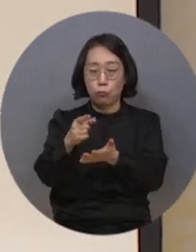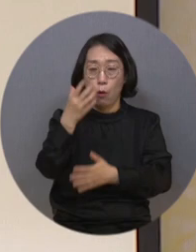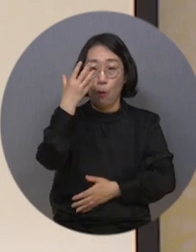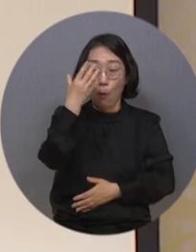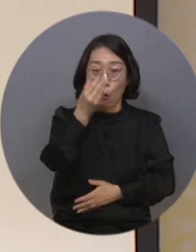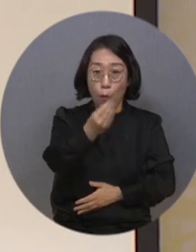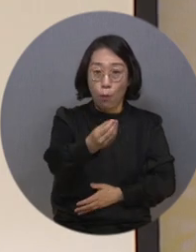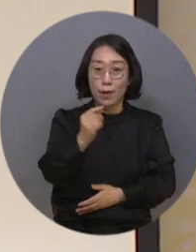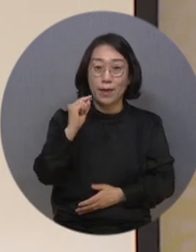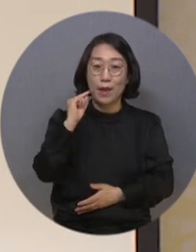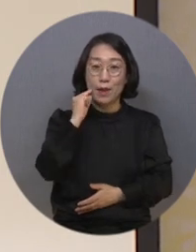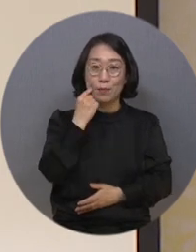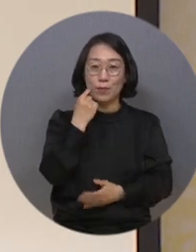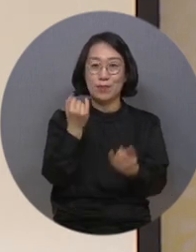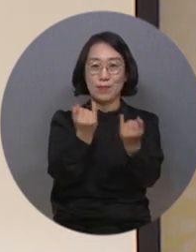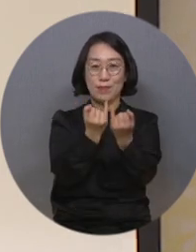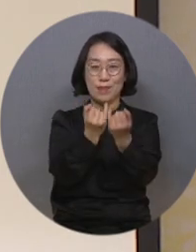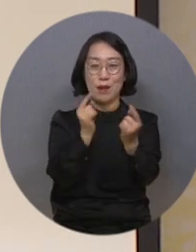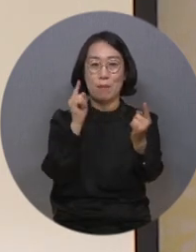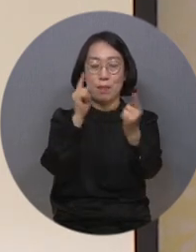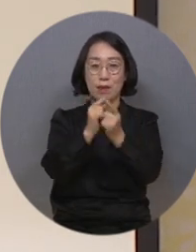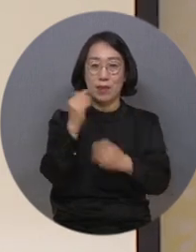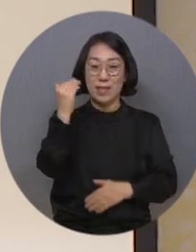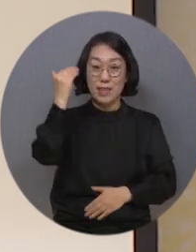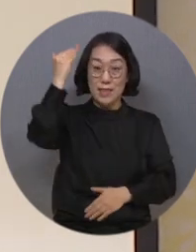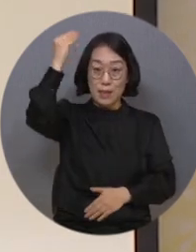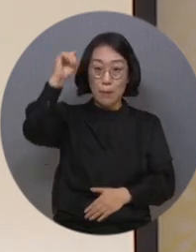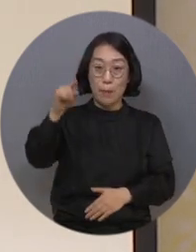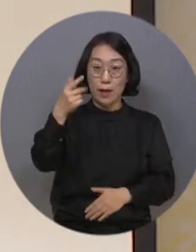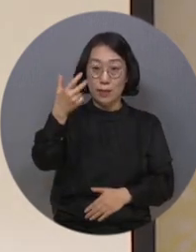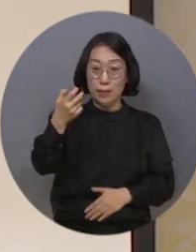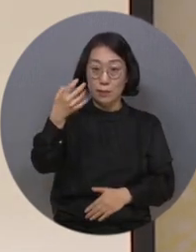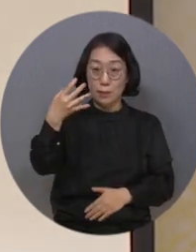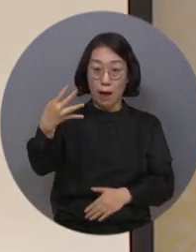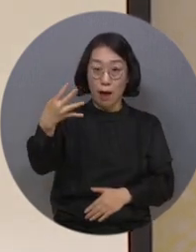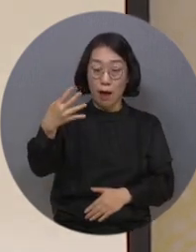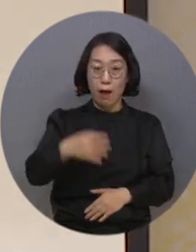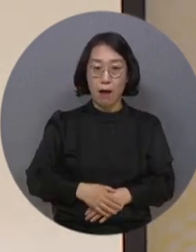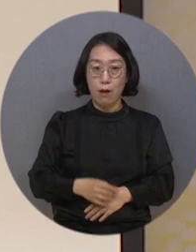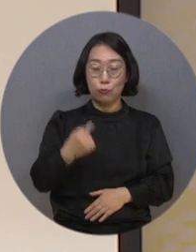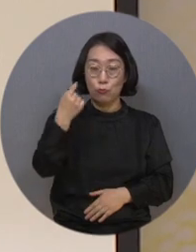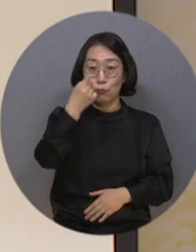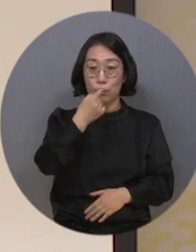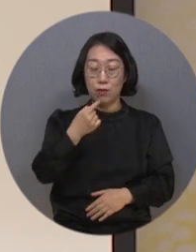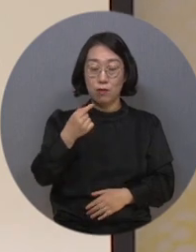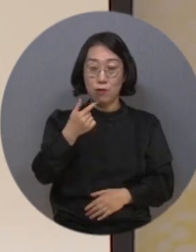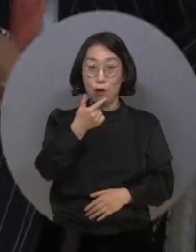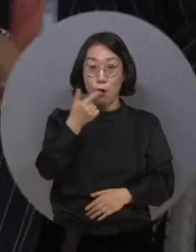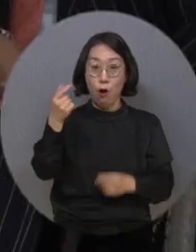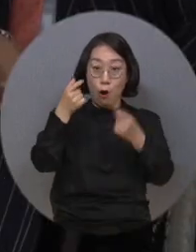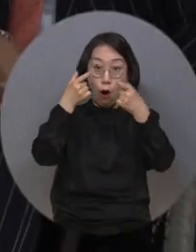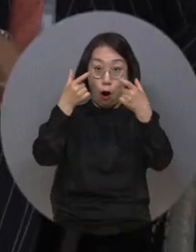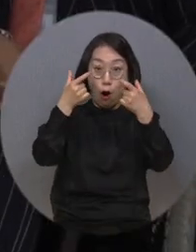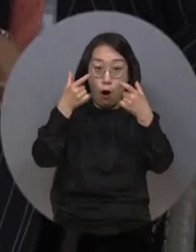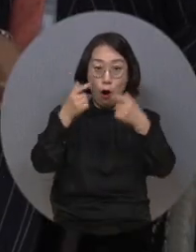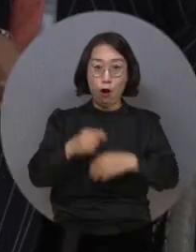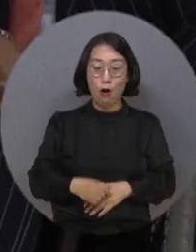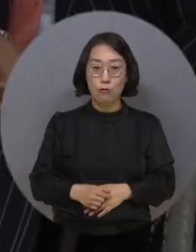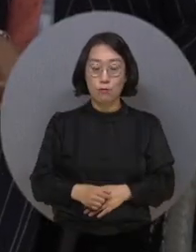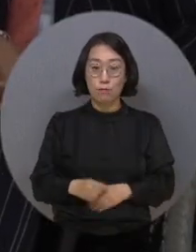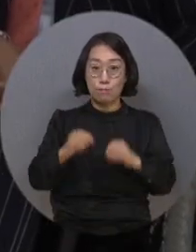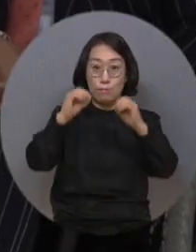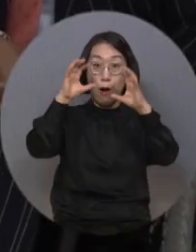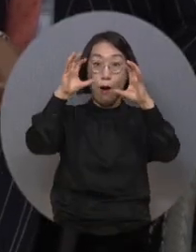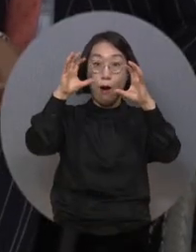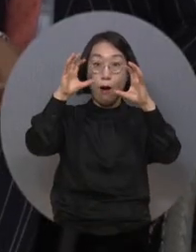여인을 만납니다. 키 174에 눈이 저보다 두 배예요. 눈을 크게 뜨면